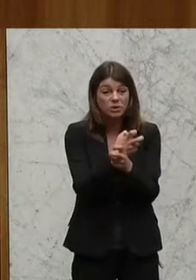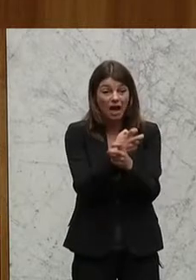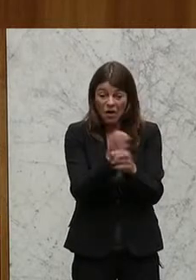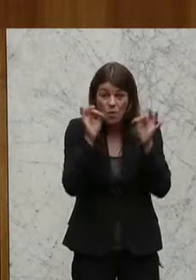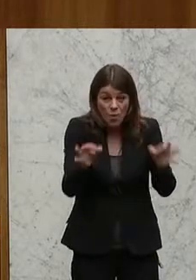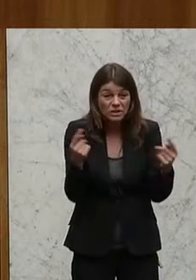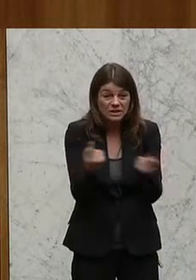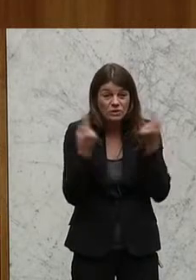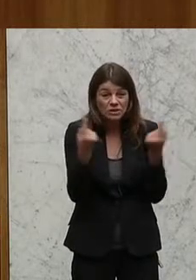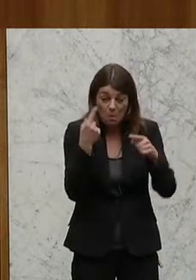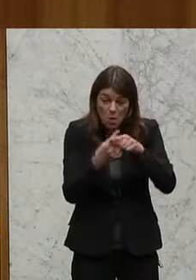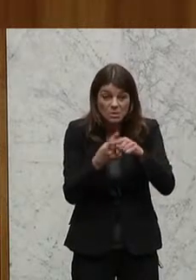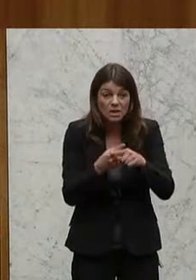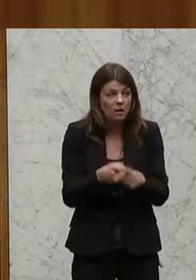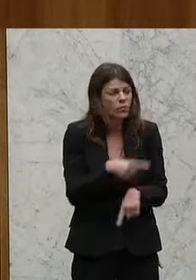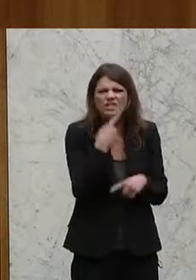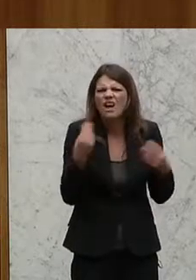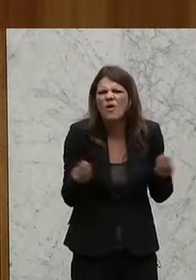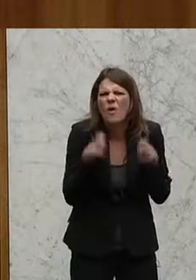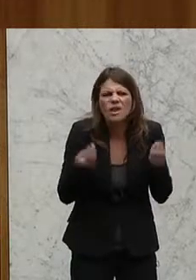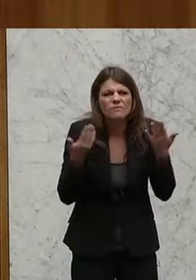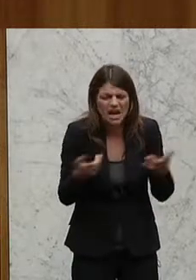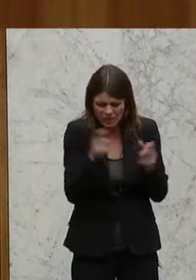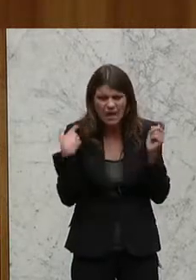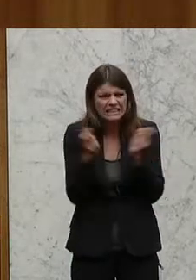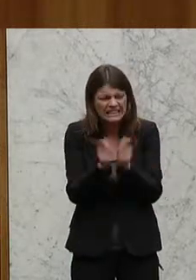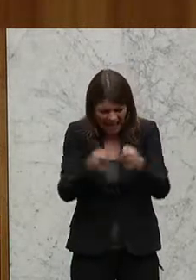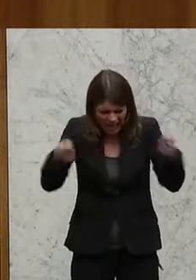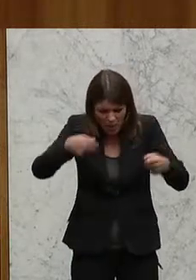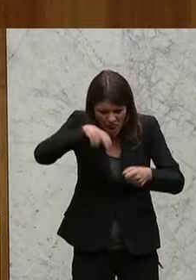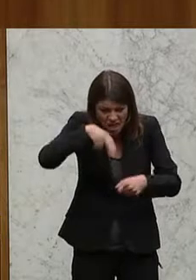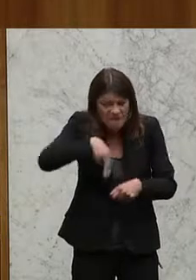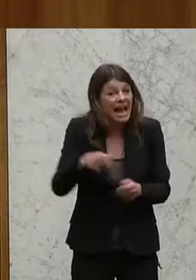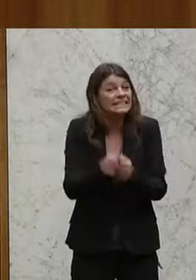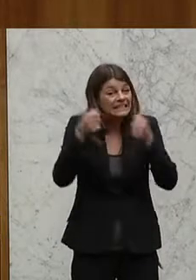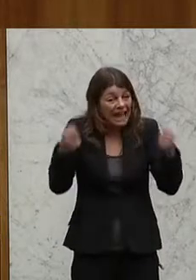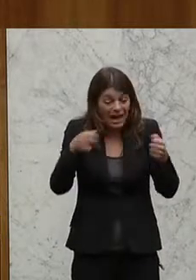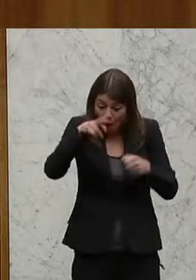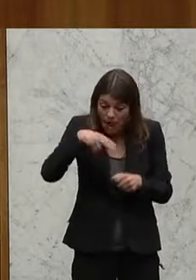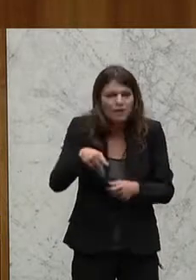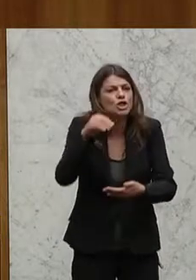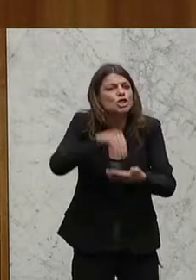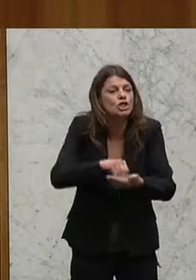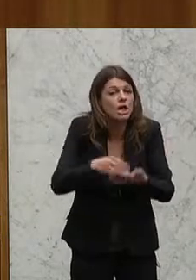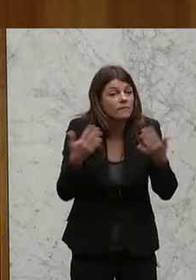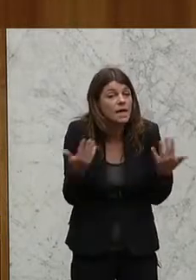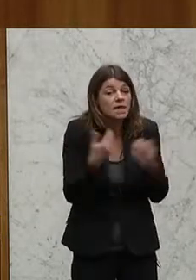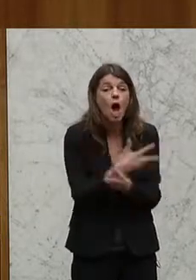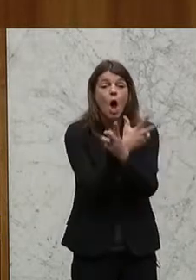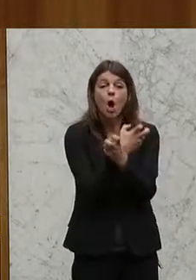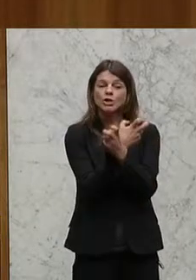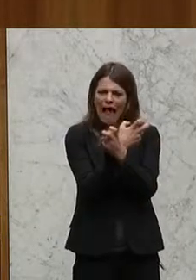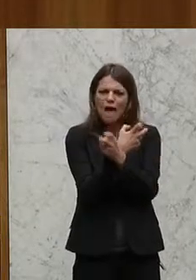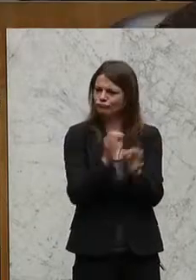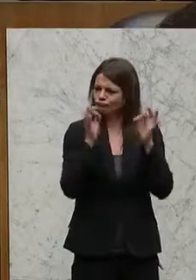da. Und Sie haben das begründet, weil Sie eine Zeitung gelesen haben. Und in dieser Zeitung ist gestanden, Österreich steht